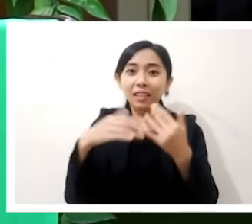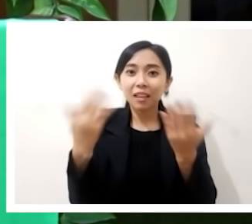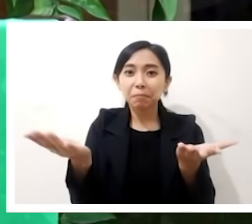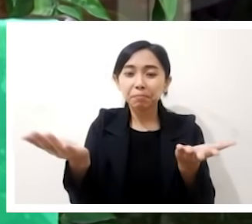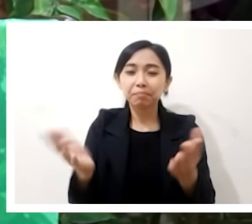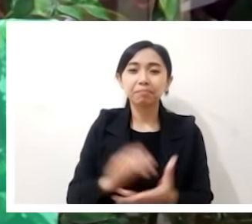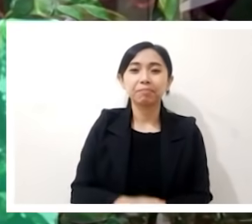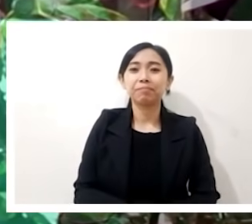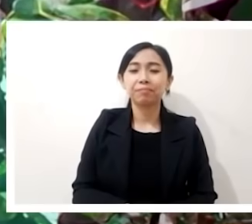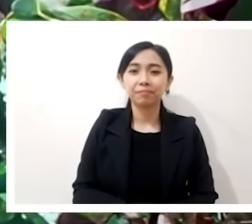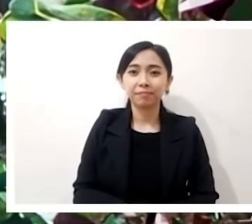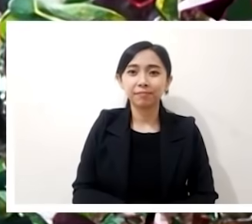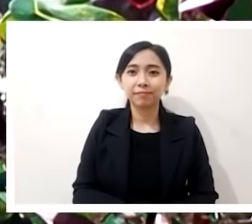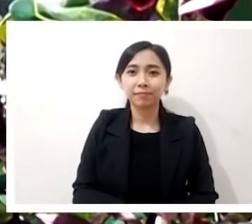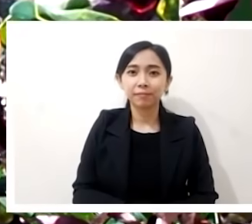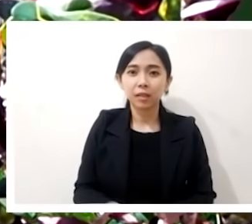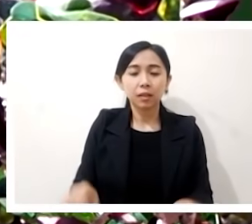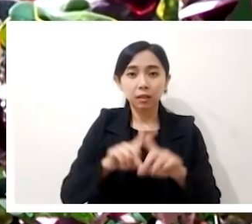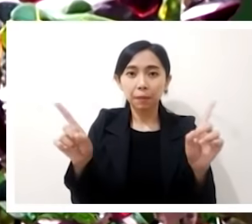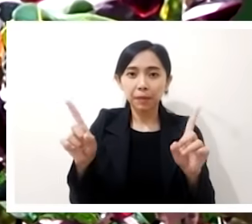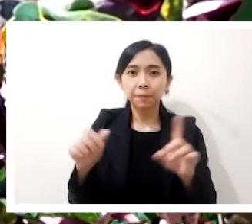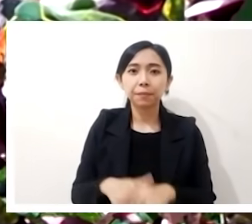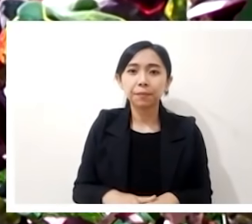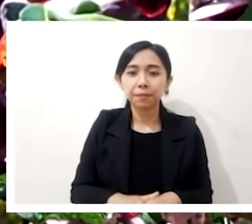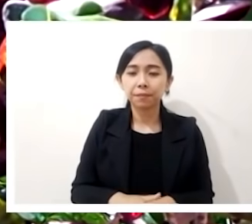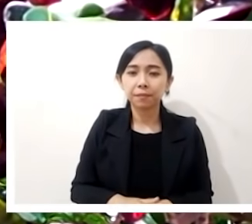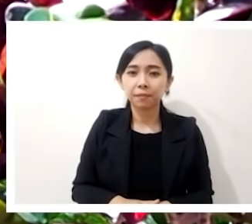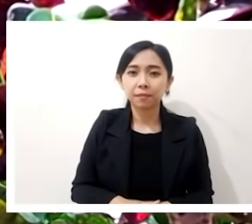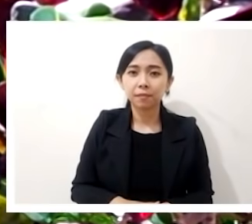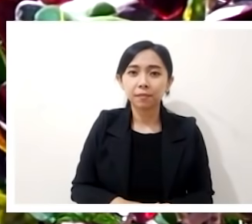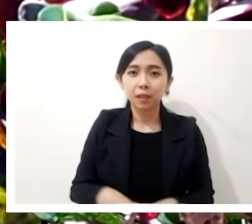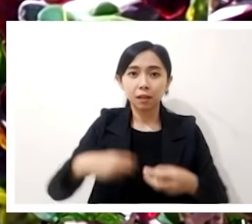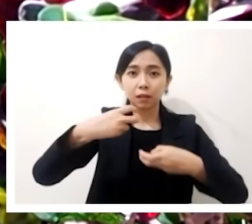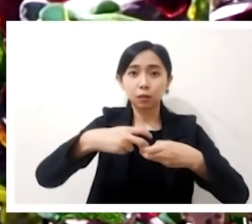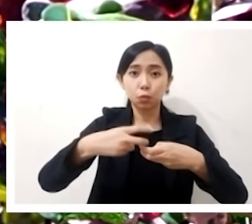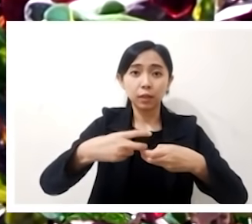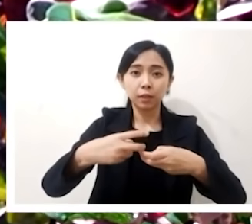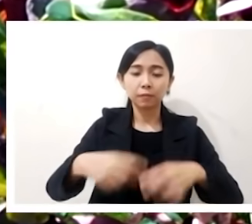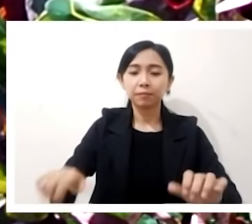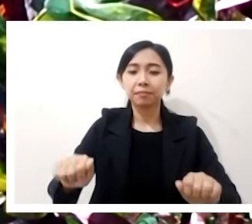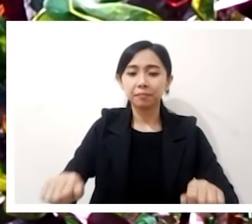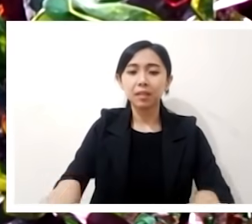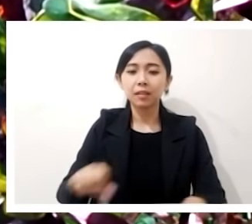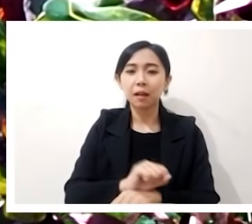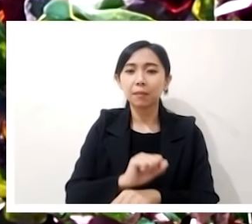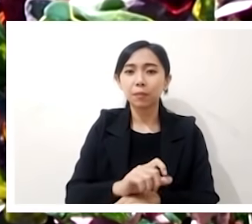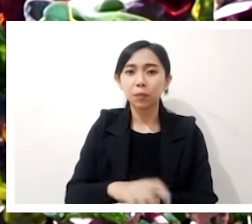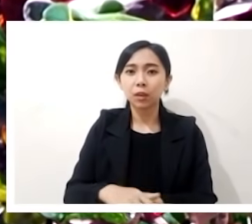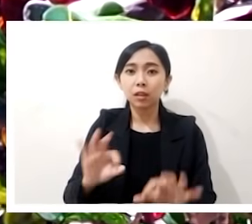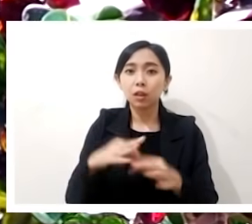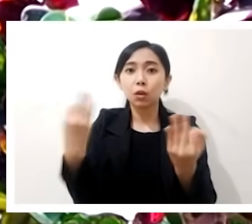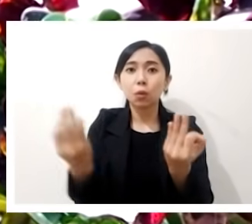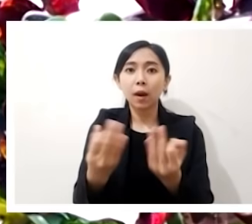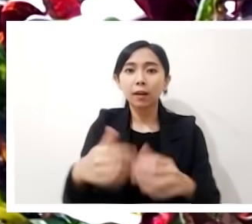Tuhan. Tapi saudara-saudaraku, kesulitan hidup bisa juga menjadi alasan